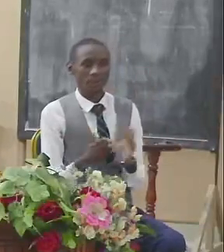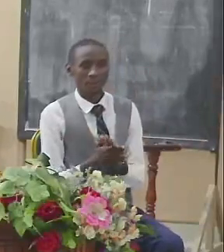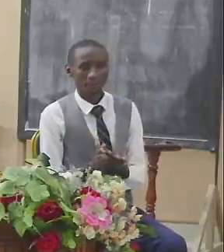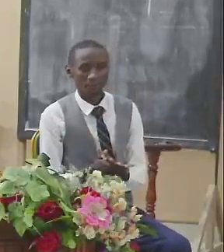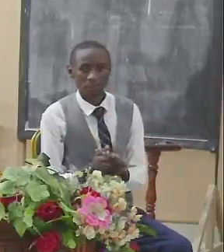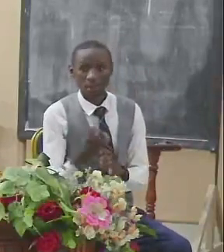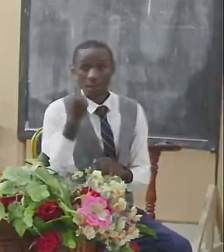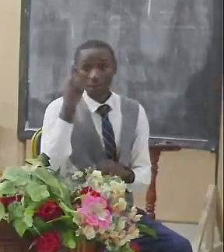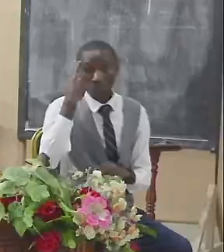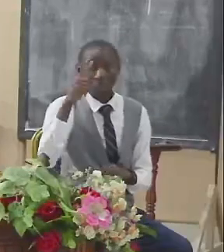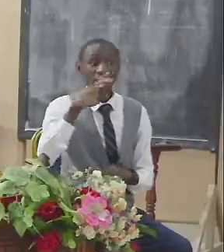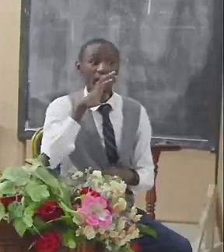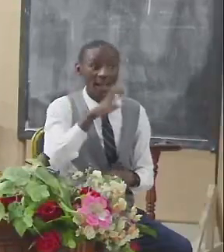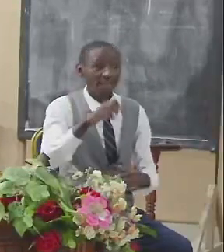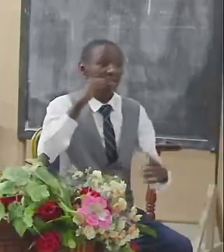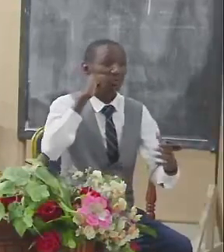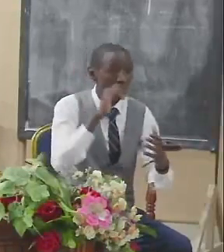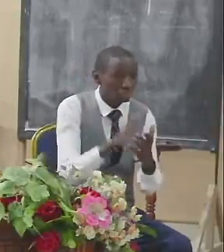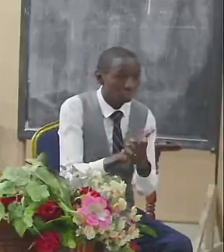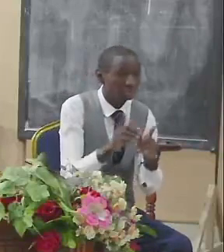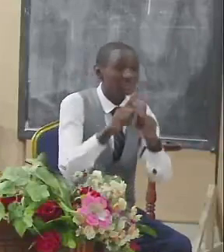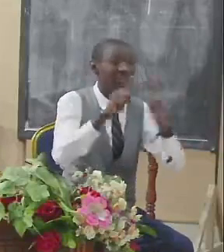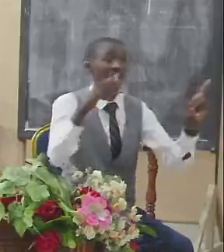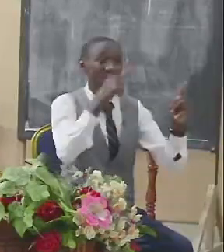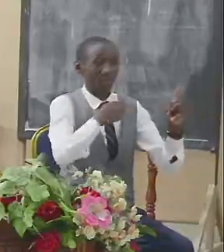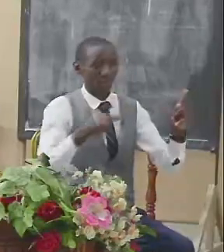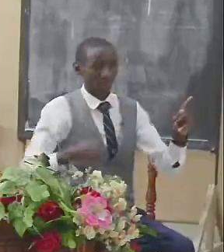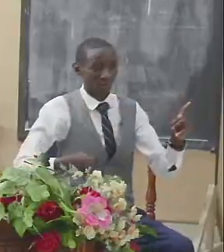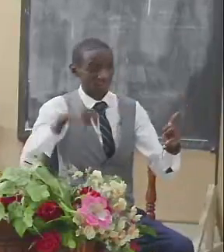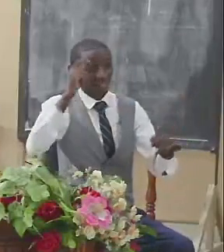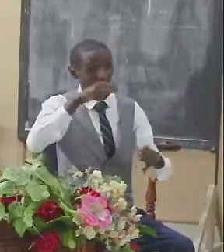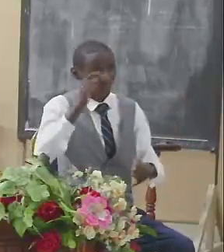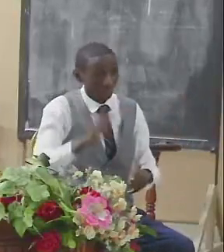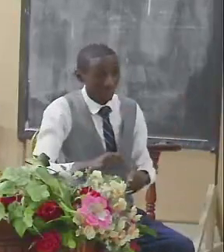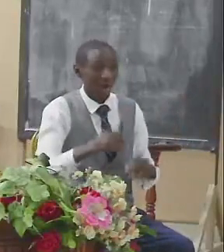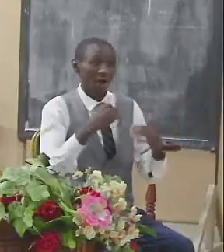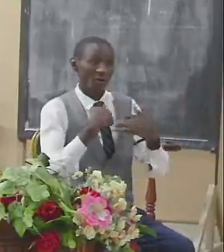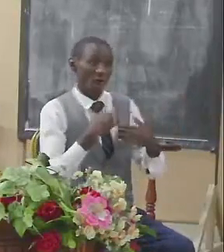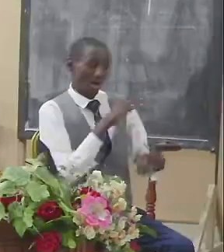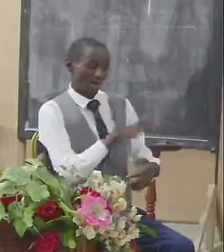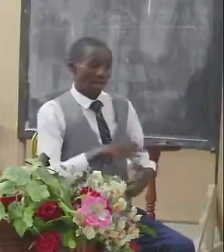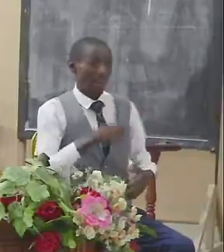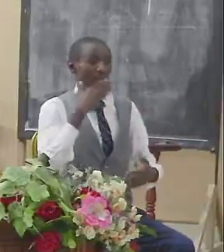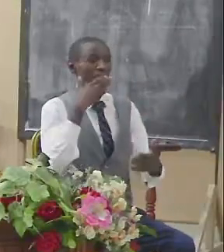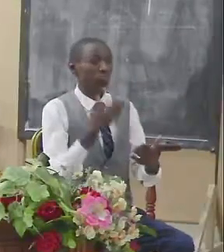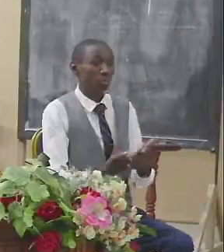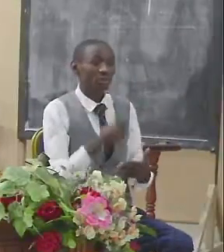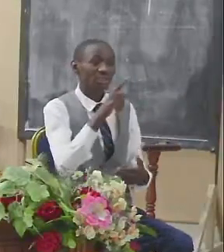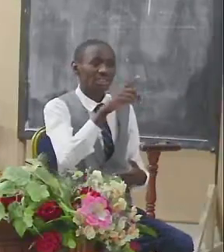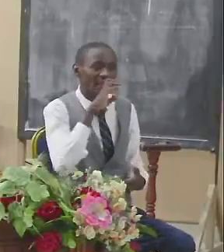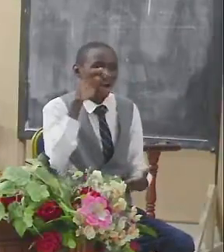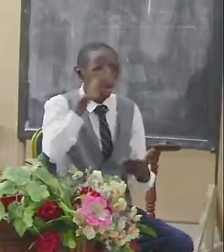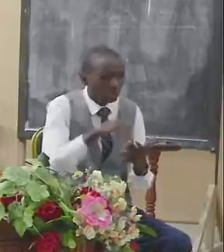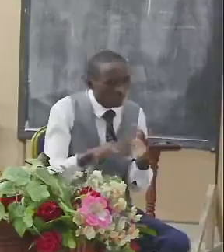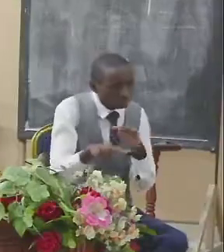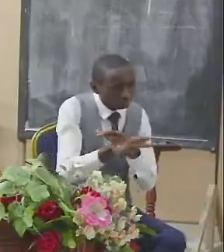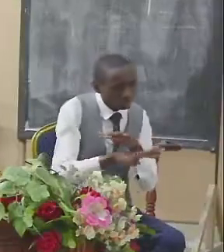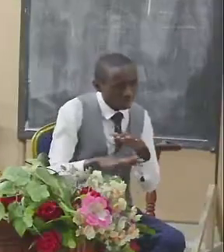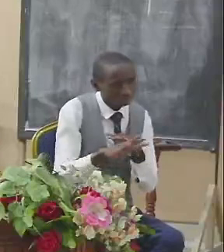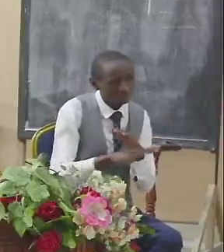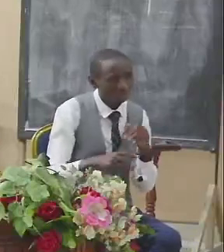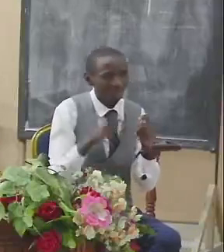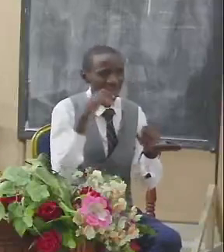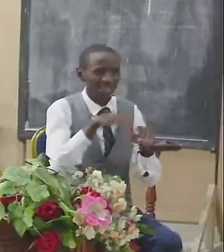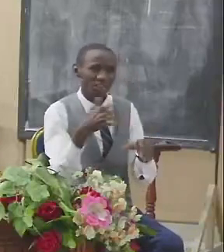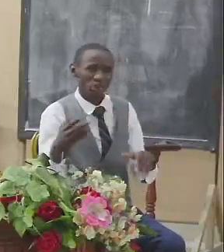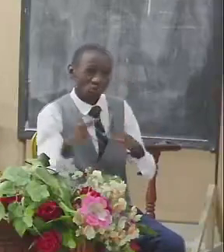Pour être l'épouse du grand roi. Juu ya kukua bibi harusi wa mfalme mkubwa inafaa kukua na tabia juu ya ile. Wewe ungali mubiachini. Toi tu es encore dans les choses trop